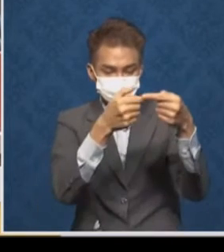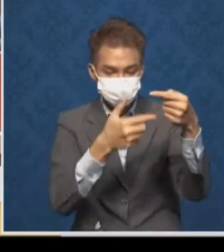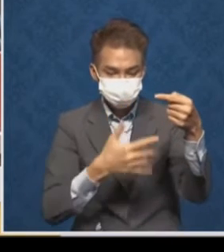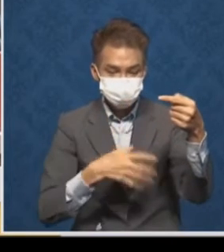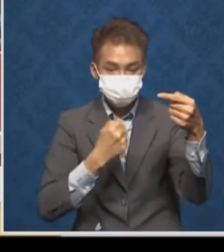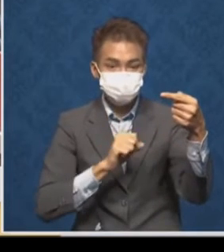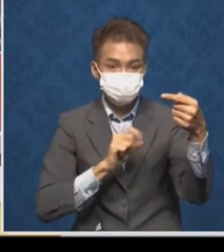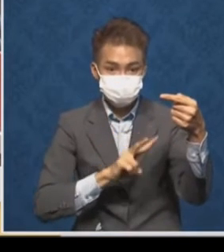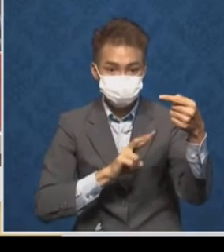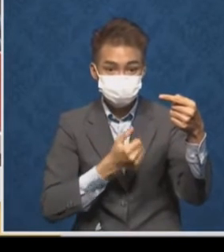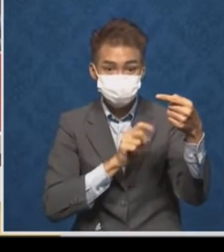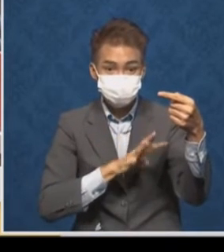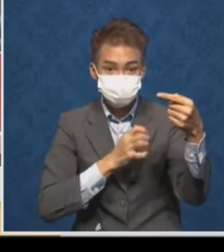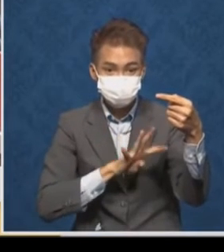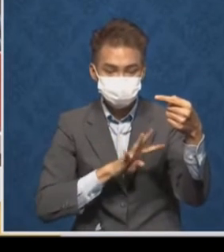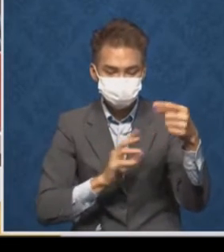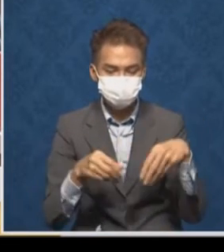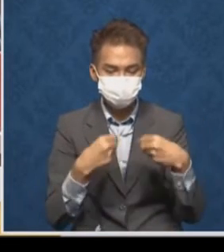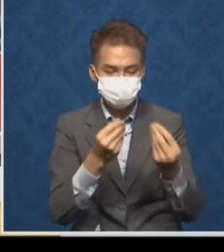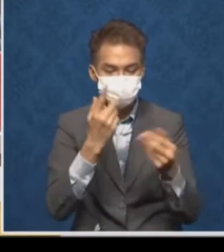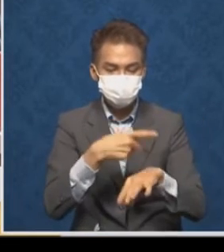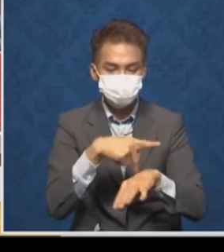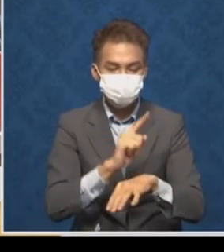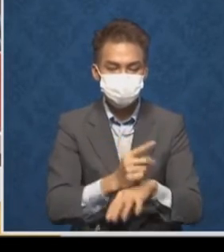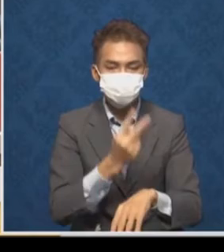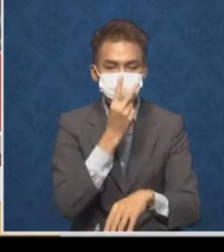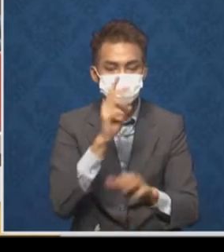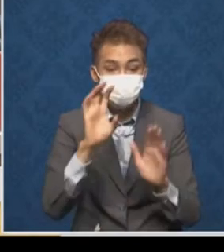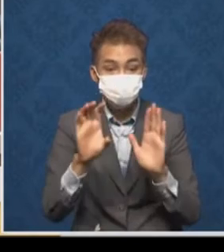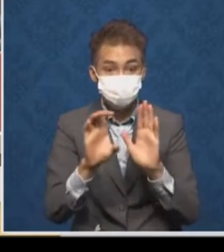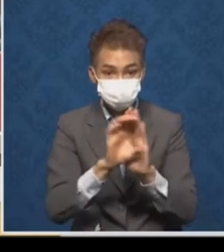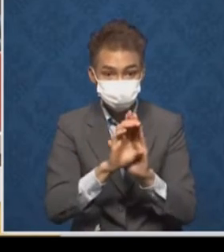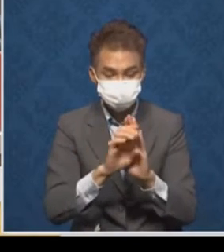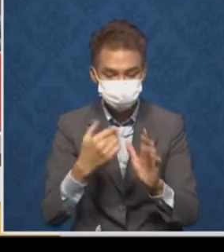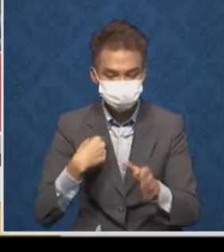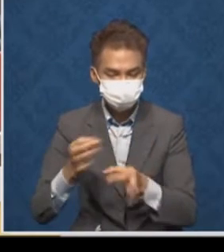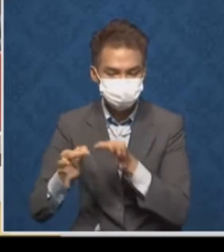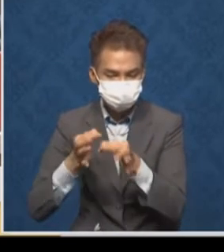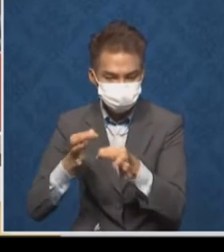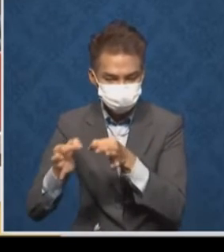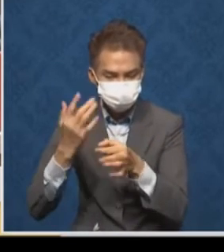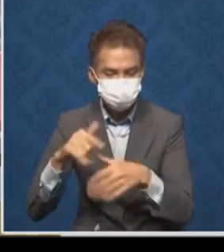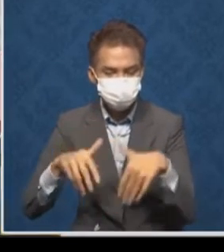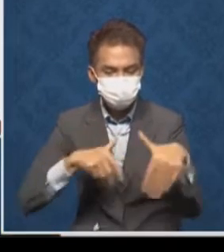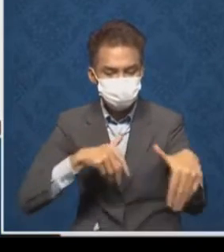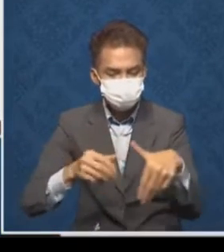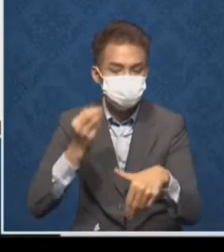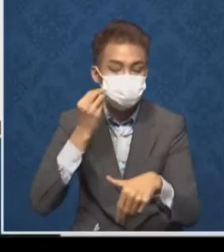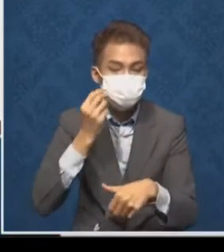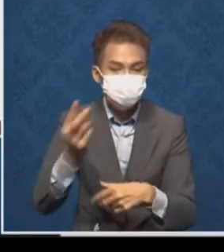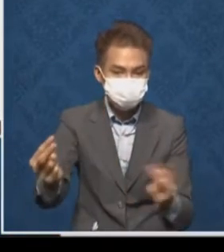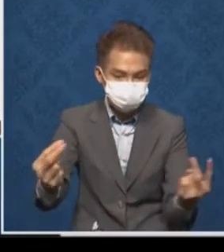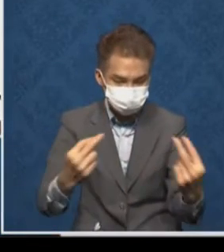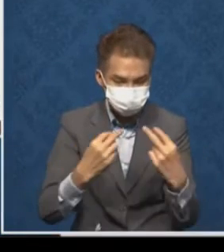พนะครับเพื่อให้ท่านประธานได้ดูนะครับพร้อมกับทางพี่น้องประชาชนนะครับ